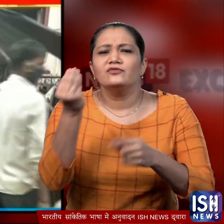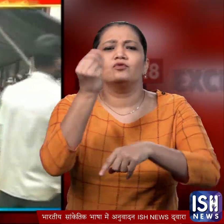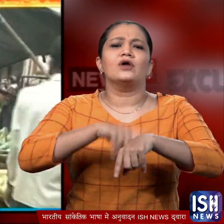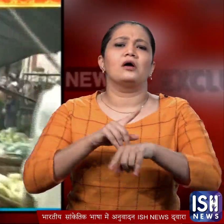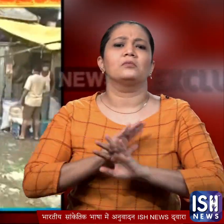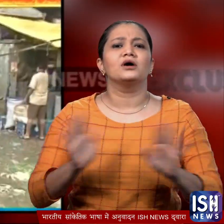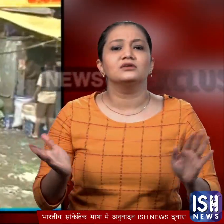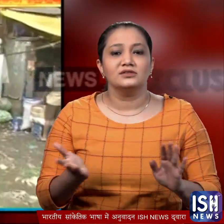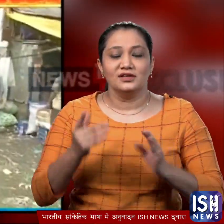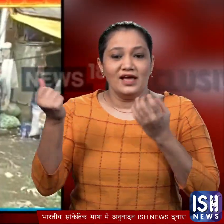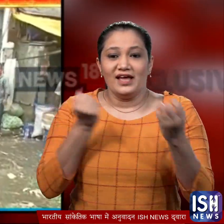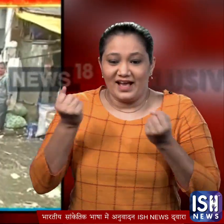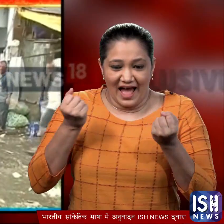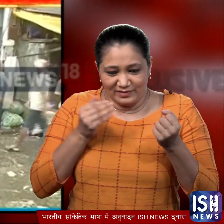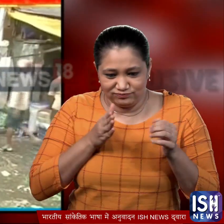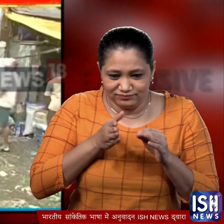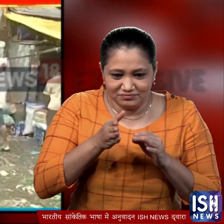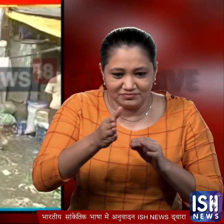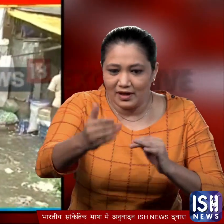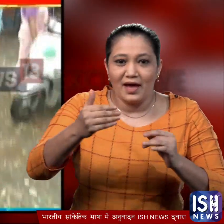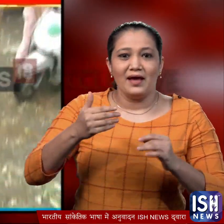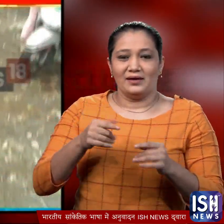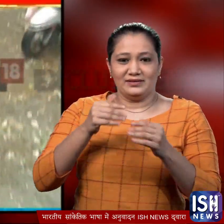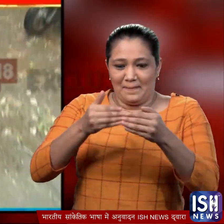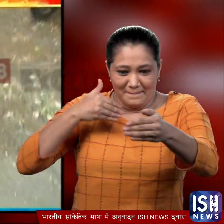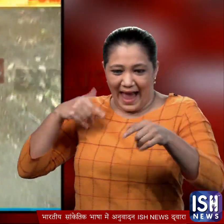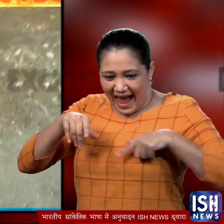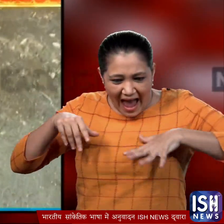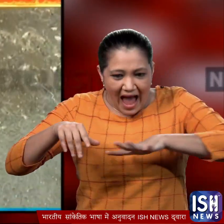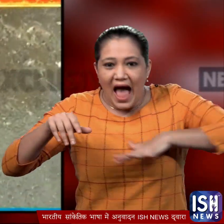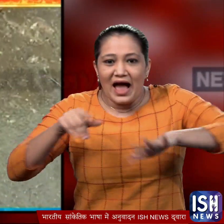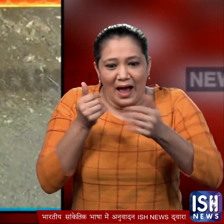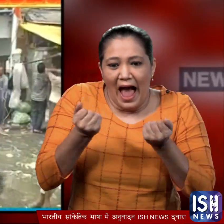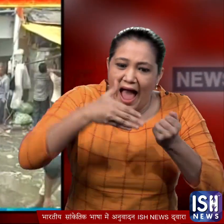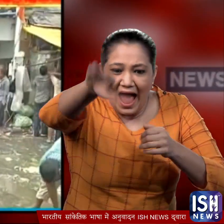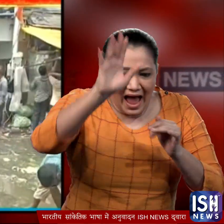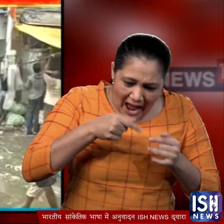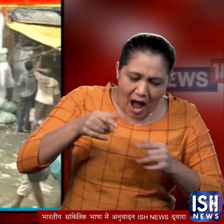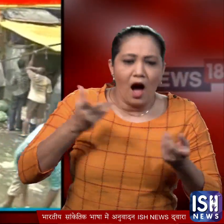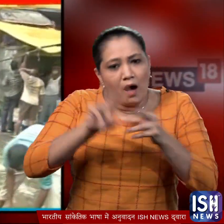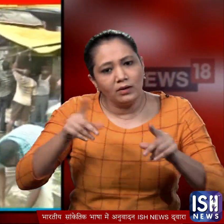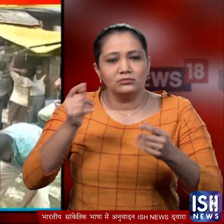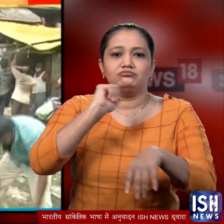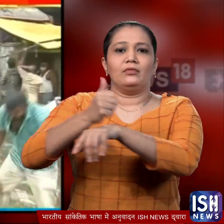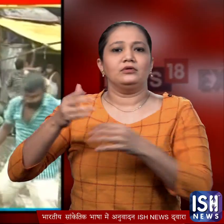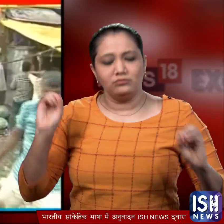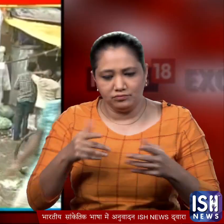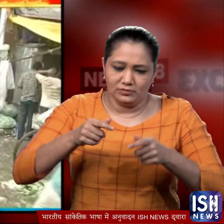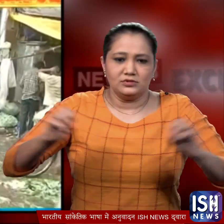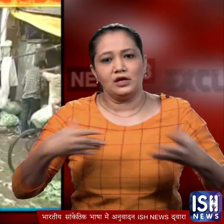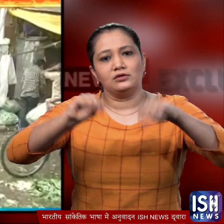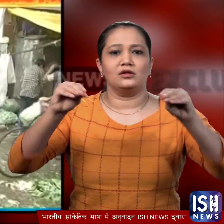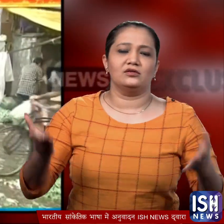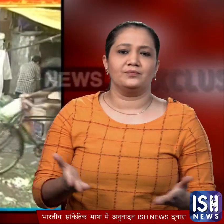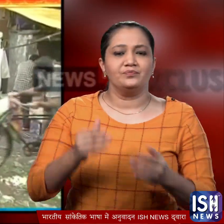देर की ही थी, क्योंकि जैसे ही बीएमसी की गाड़ी आगे बढ़ी, पीछे फिर से सब्जी की दुकानें लग गईं। बाजार सेट हो चुका है, कार्रवाई करते